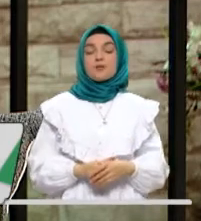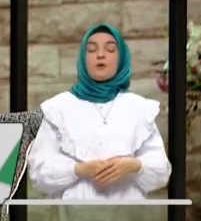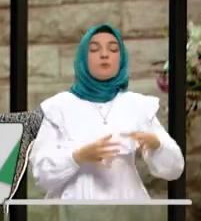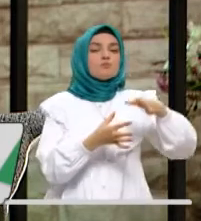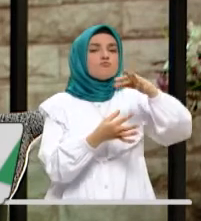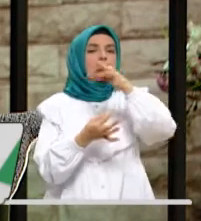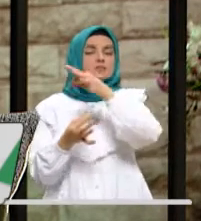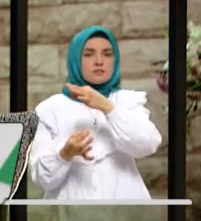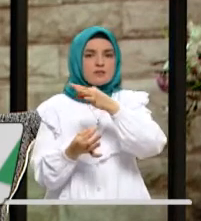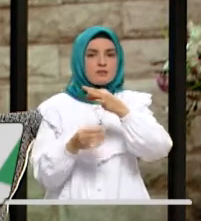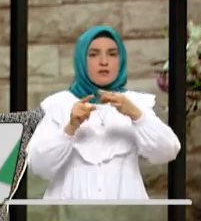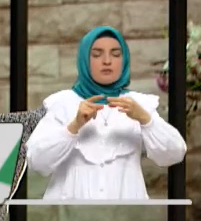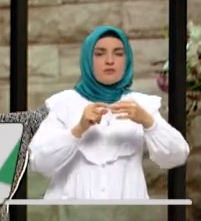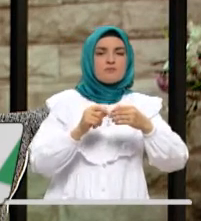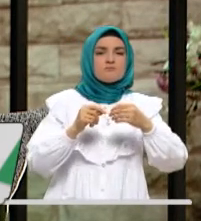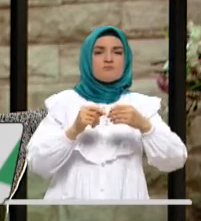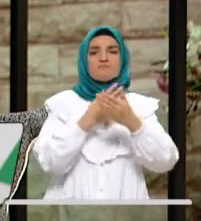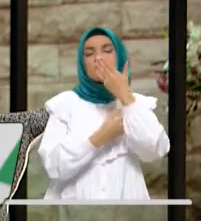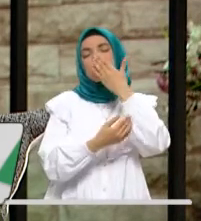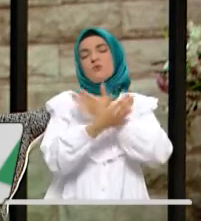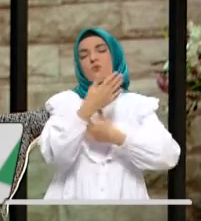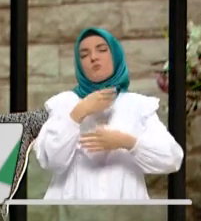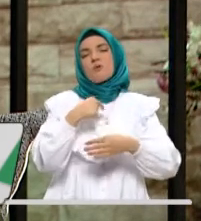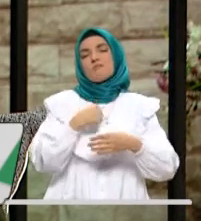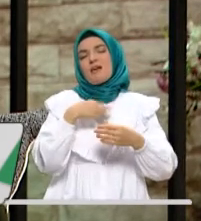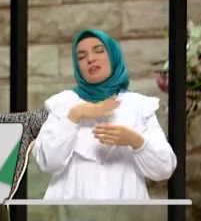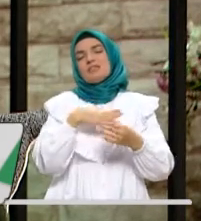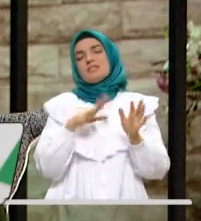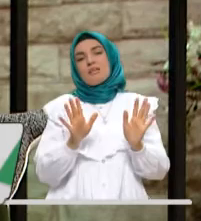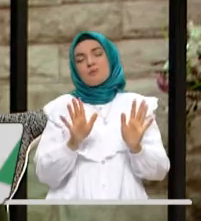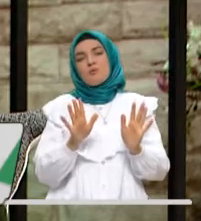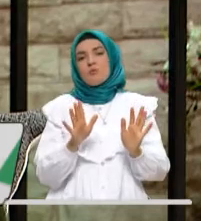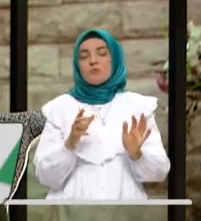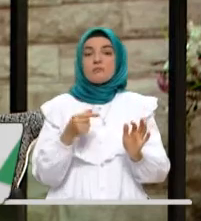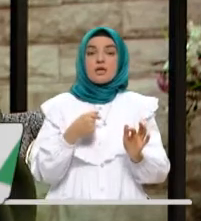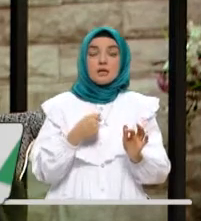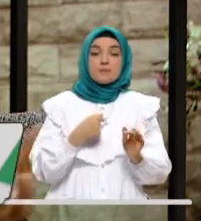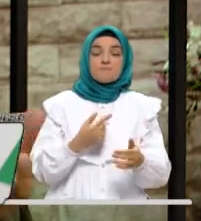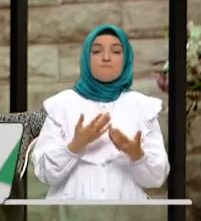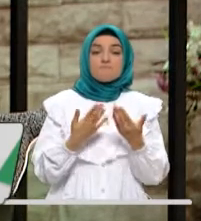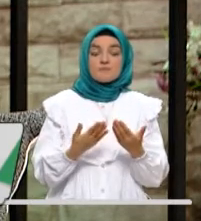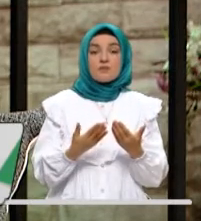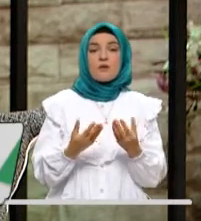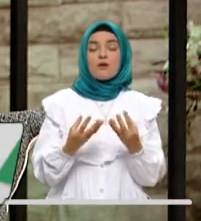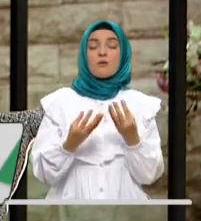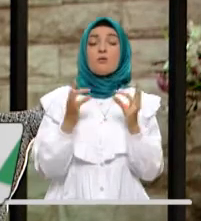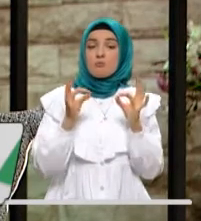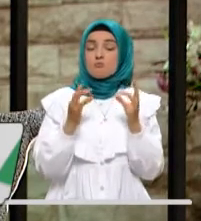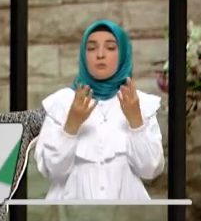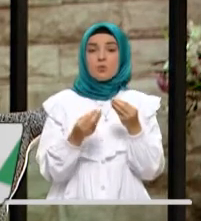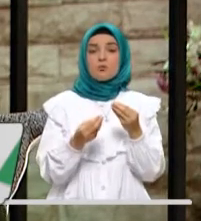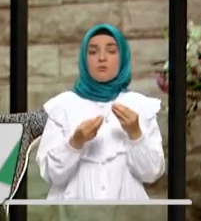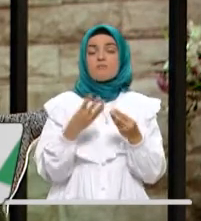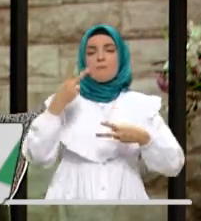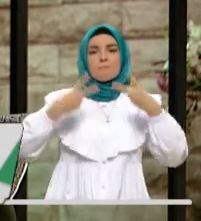insanlarda daha hani o bitkinlik, hani canım hiçbir şey yapmak istemiyor. Evet. Bazen olabiliyor yani. Belki yaşadığımız çok şeyler defa bazen olabiliyor. Hı.